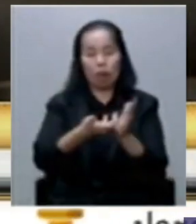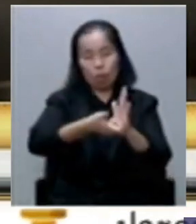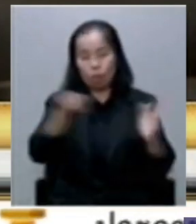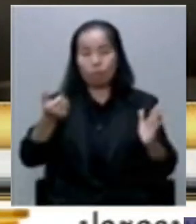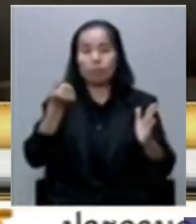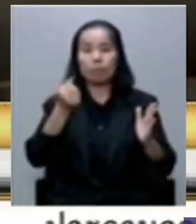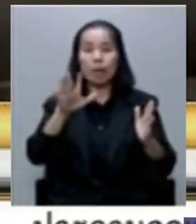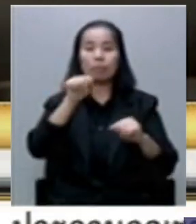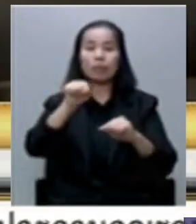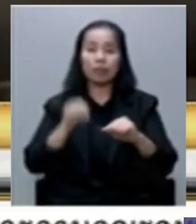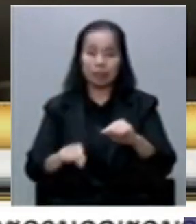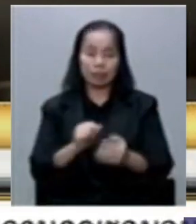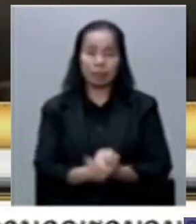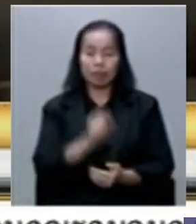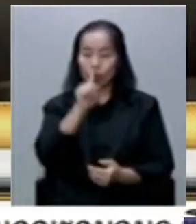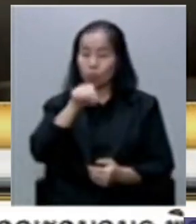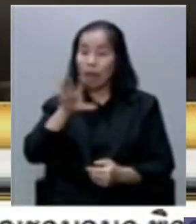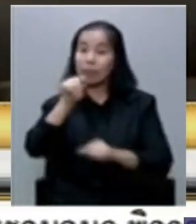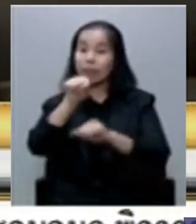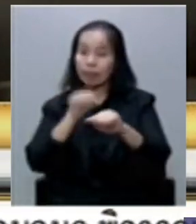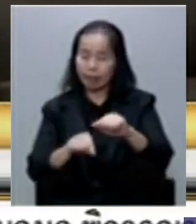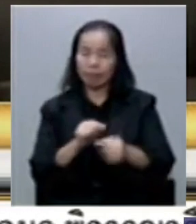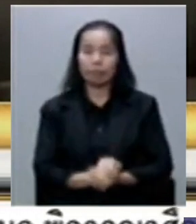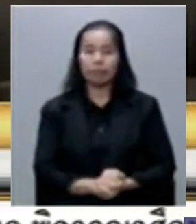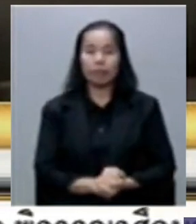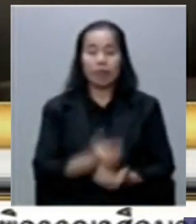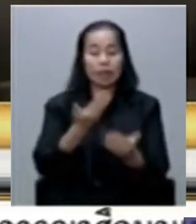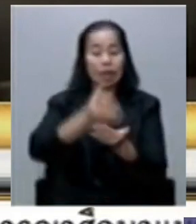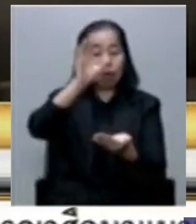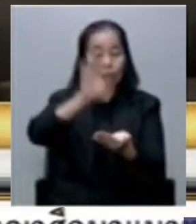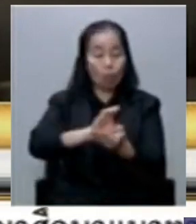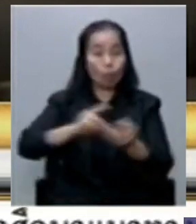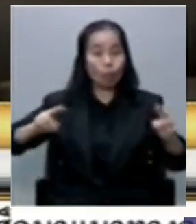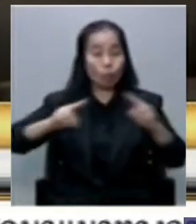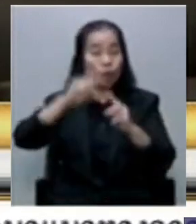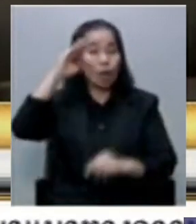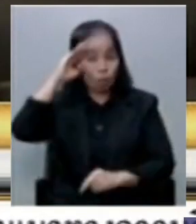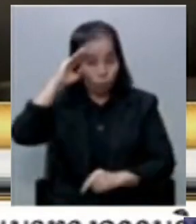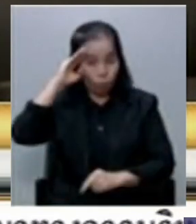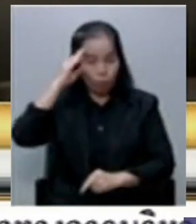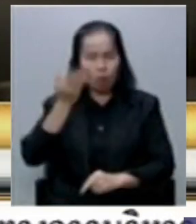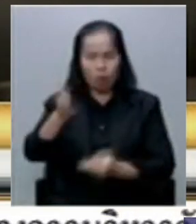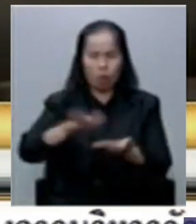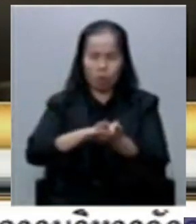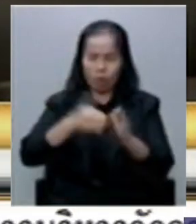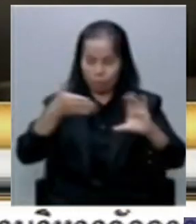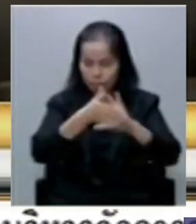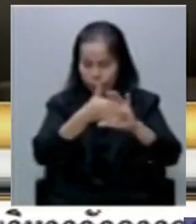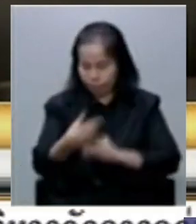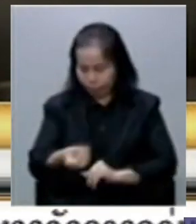ณนะครับของกระทรวงกลาโหมเนี่ยถ้าเราดูเนี่ยเดี๋ยวผมขออนุญาตฝ่ายโสดนะครับขอสไลด์ขึ้นด้วยนะ